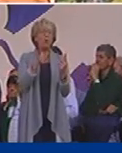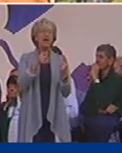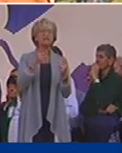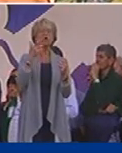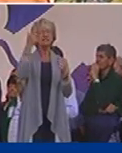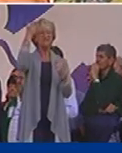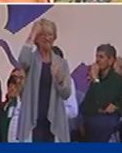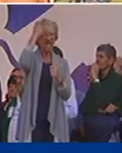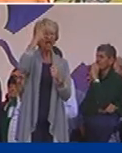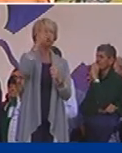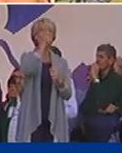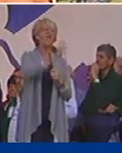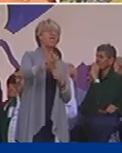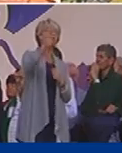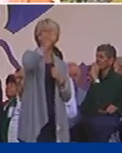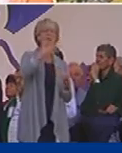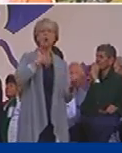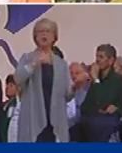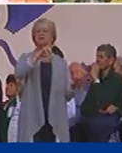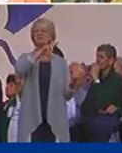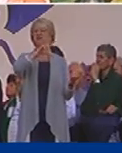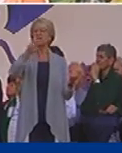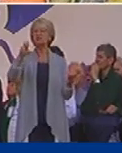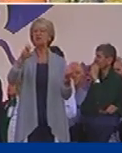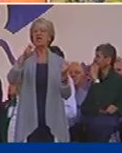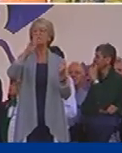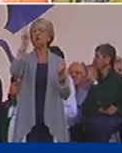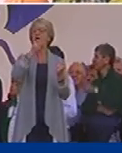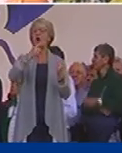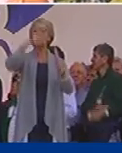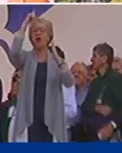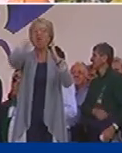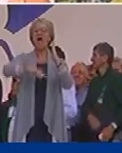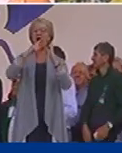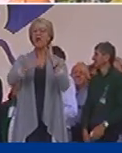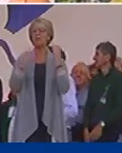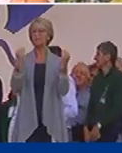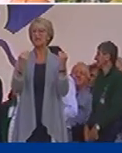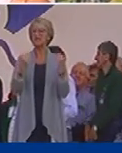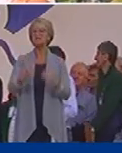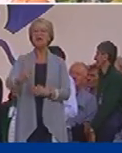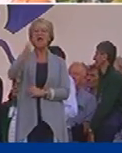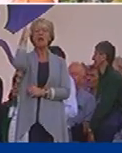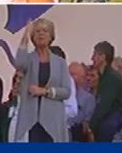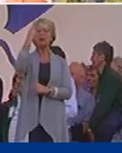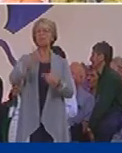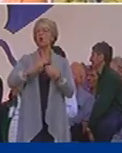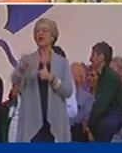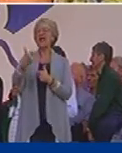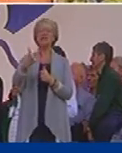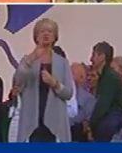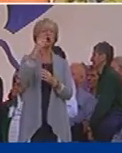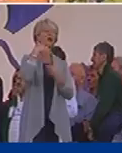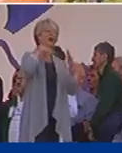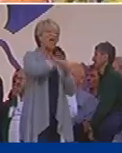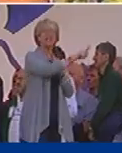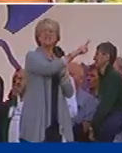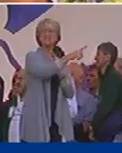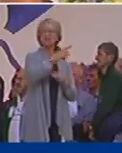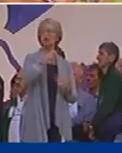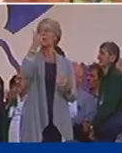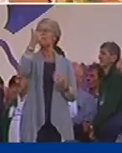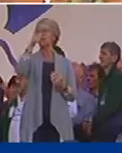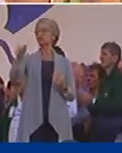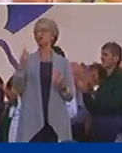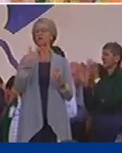Europa hanno €300 al mese, mentre il primo cazzo di clandestino ne ha 1100 per la